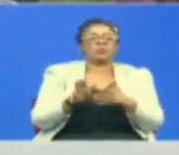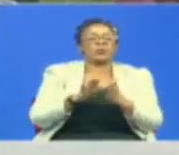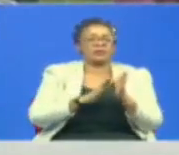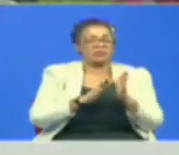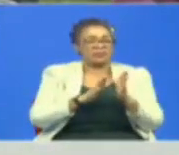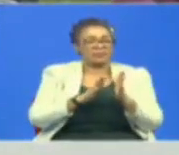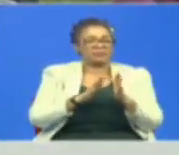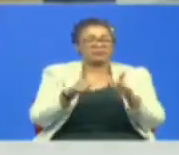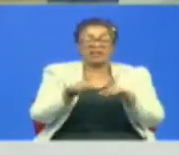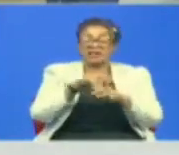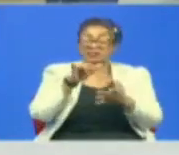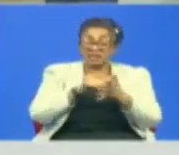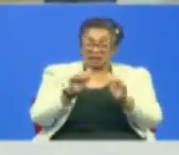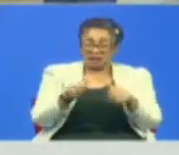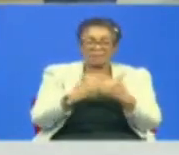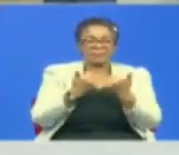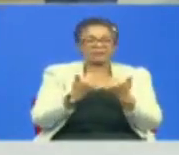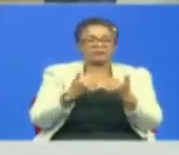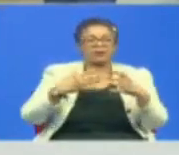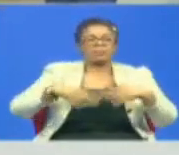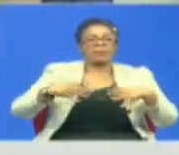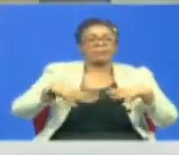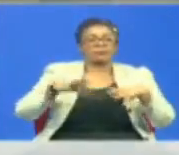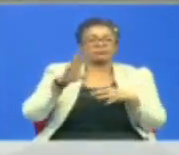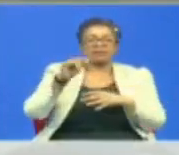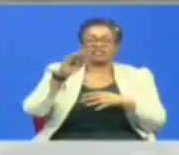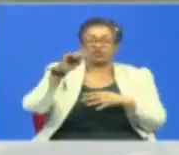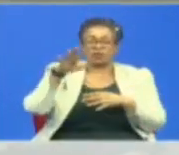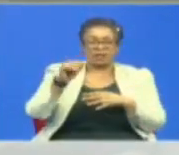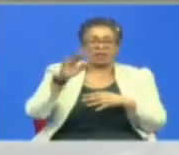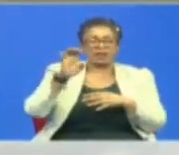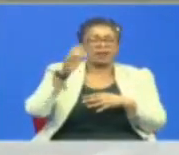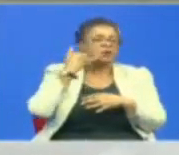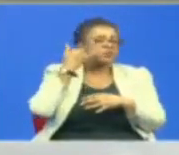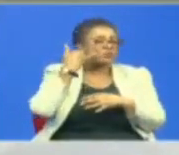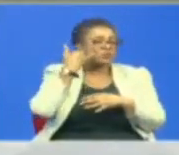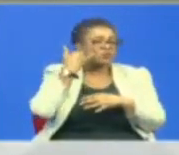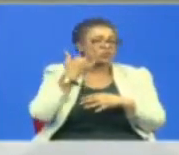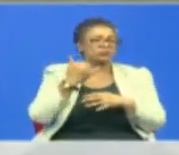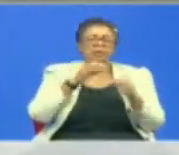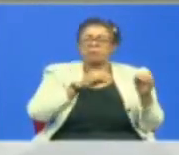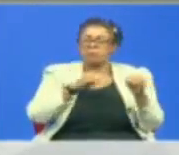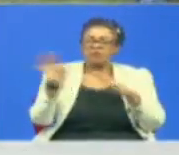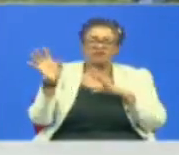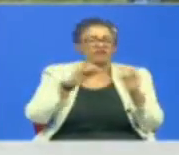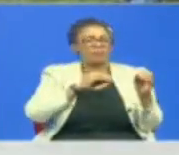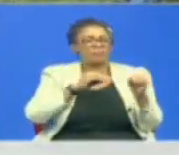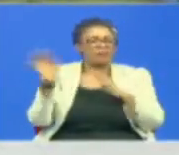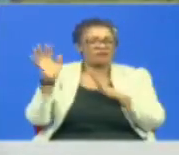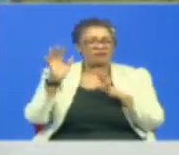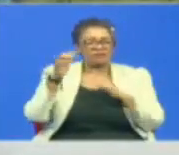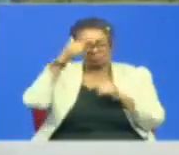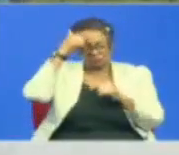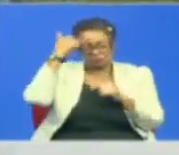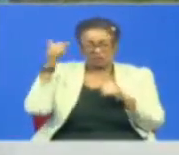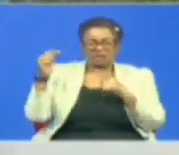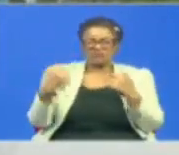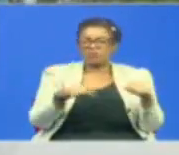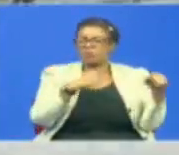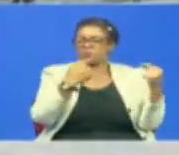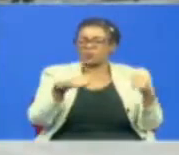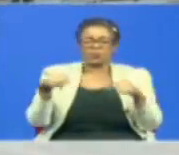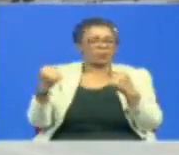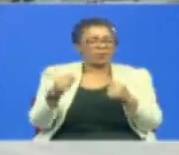hayo ya kijiri, wakazi wa Mariashoni eneo la Elbagon kaunti ya Nakuru wanaendelea kuhama makwao kufuatia machafuko ya siku mbili.